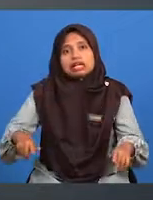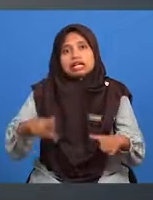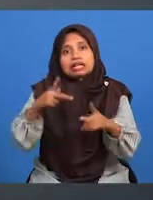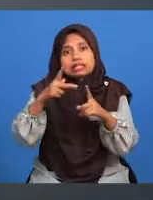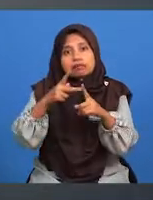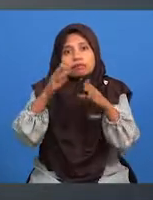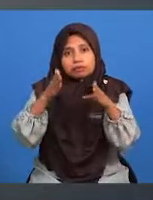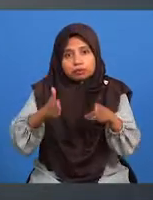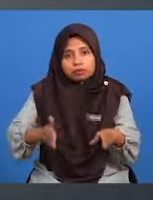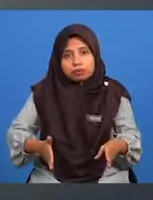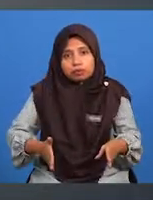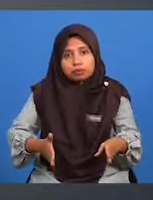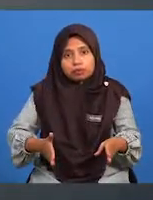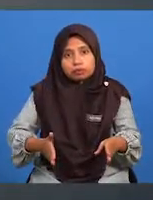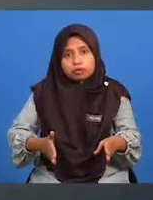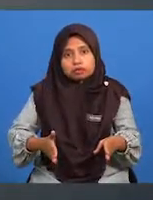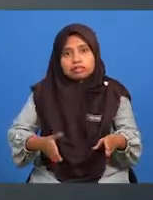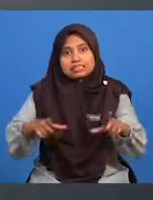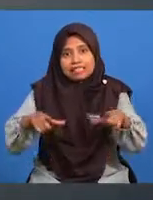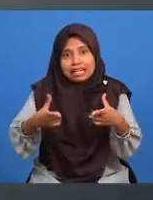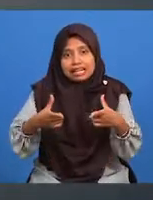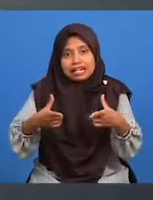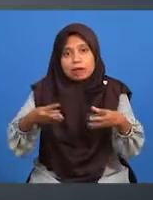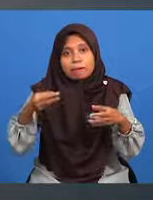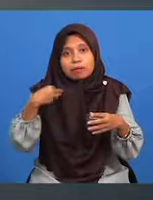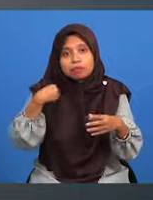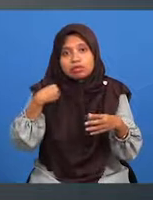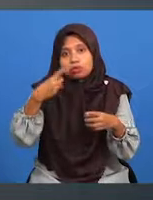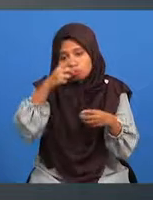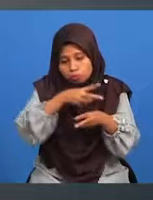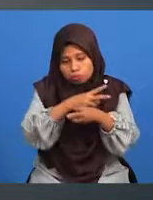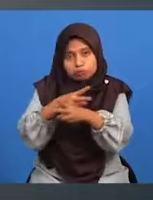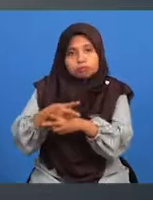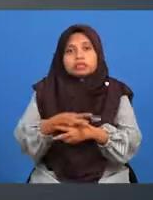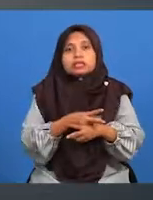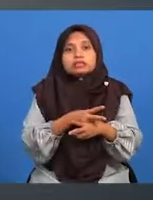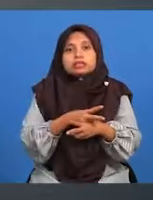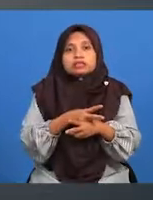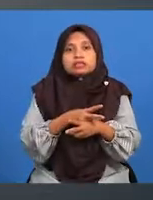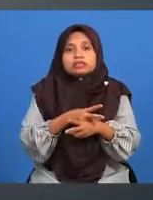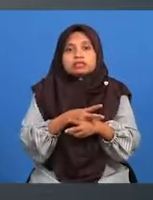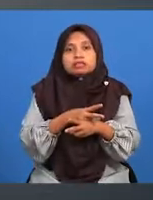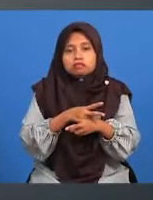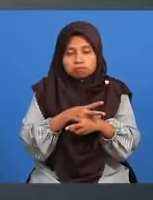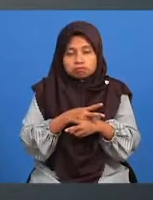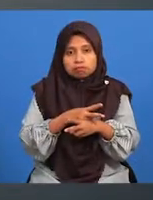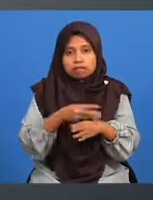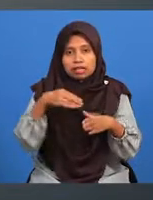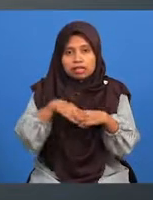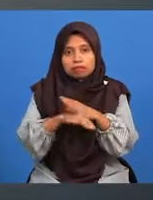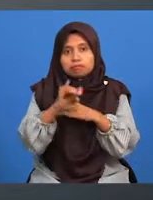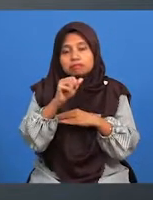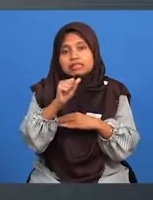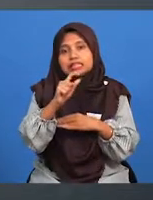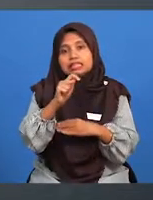kepada orang selain pemiliknya untuk menjaganya. Manakala al-wadi'ah dari segi istilah